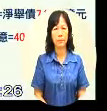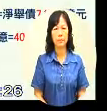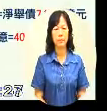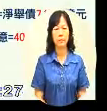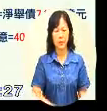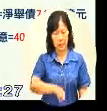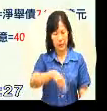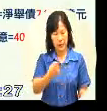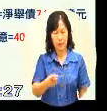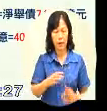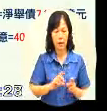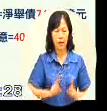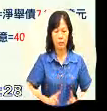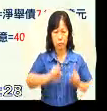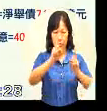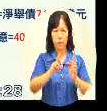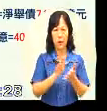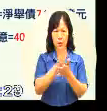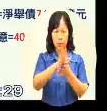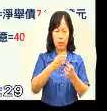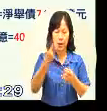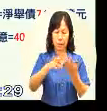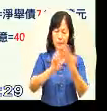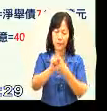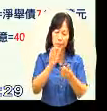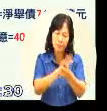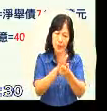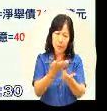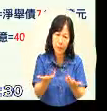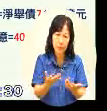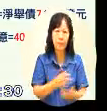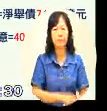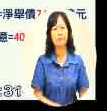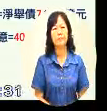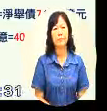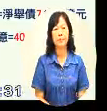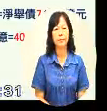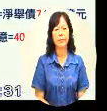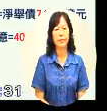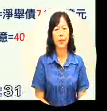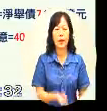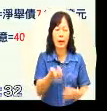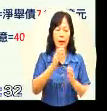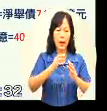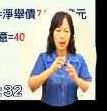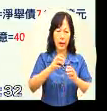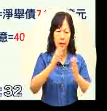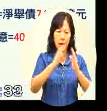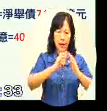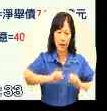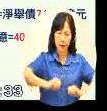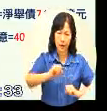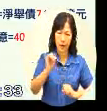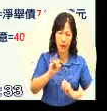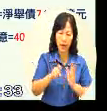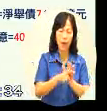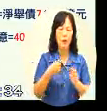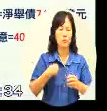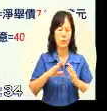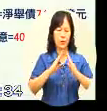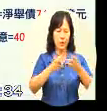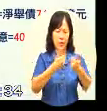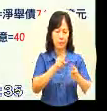再来，调高地价税另外一个好处呢，就是刚刚康议长你讲什么，自己的议会自己救，对